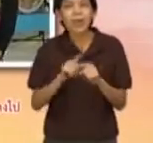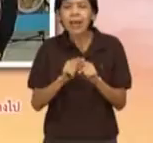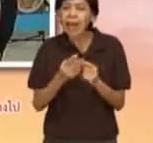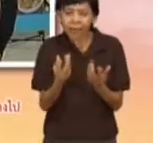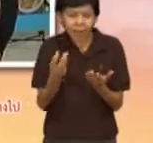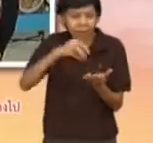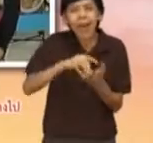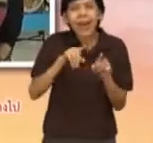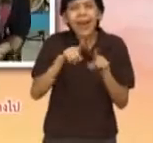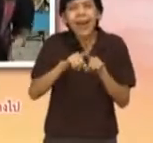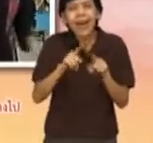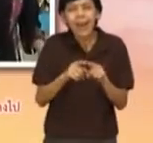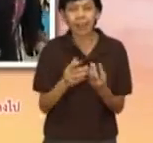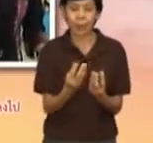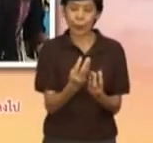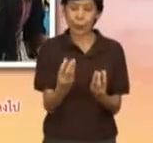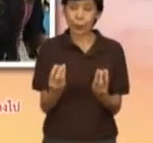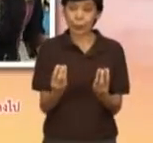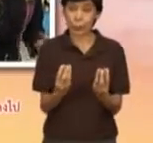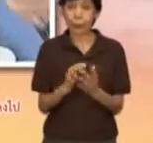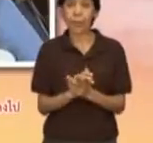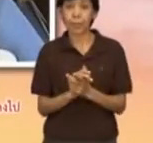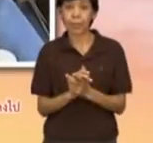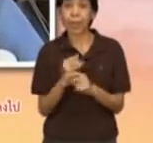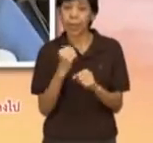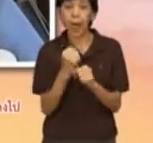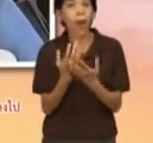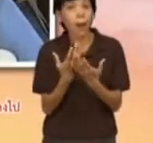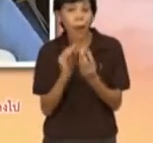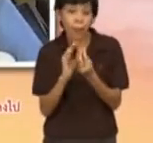คะ ค่ะแล้วก็เอาใบผักเนี่ยใส่ลงไ